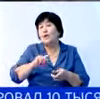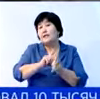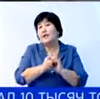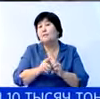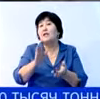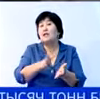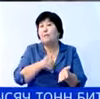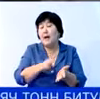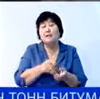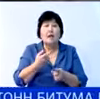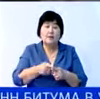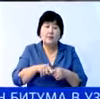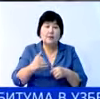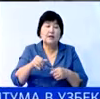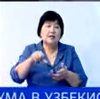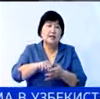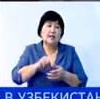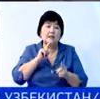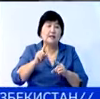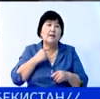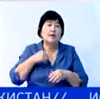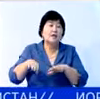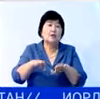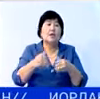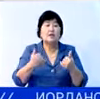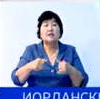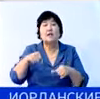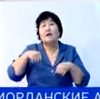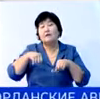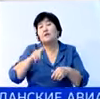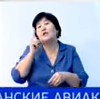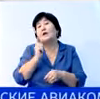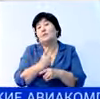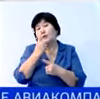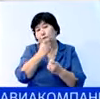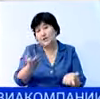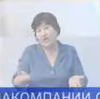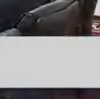заменить масло. По данному вопросу члены совета единогласно решили вынести предупреждение.